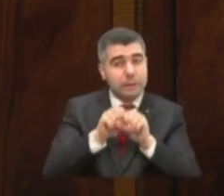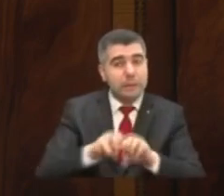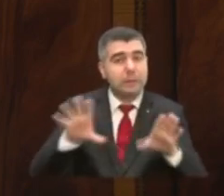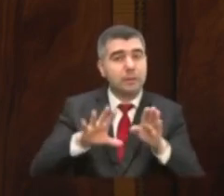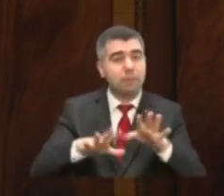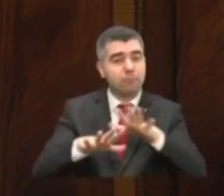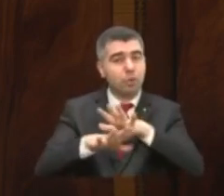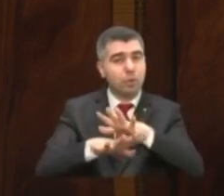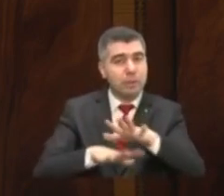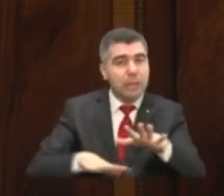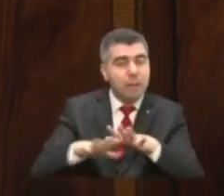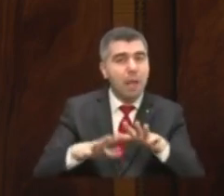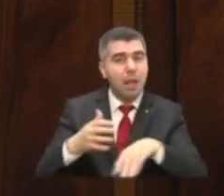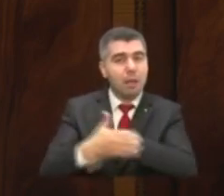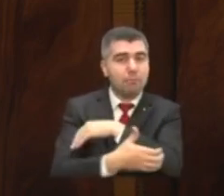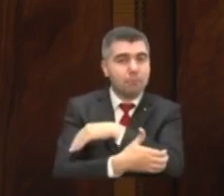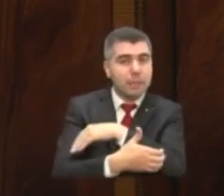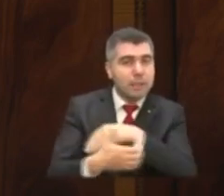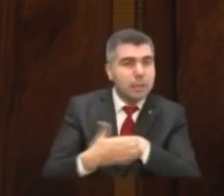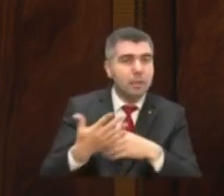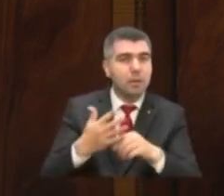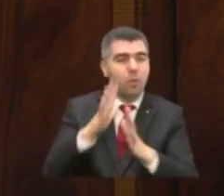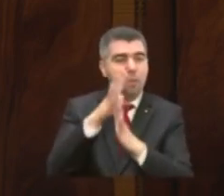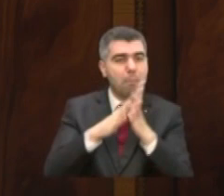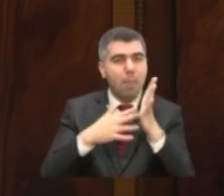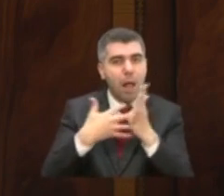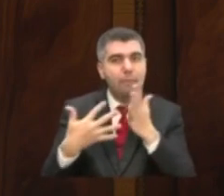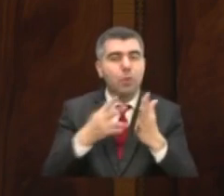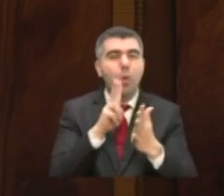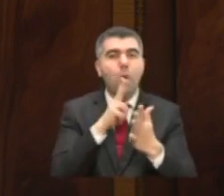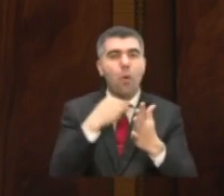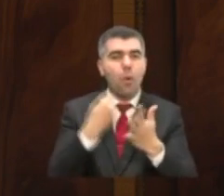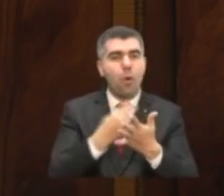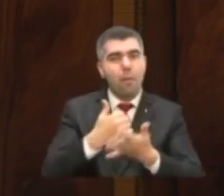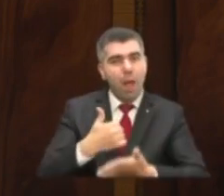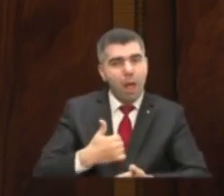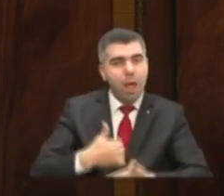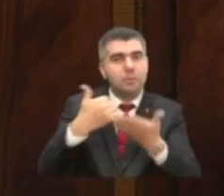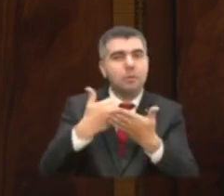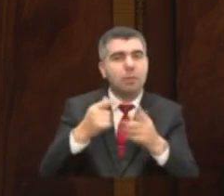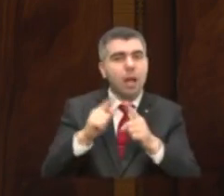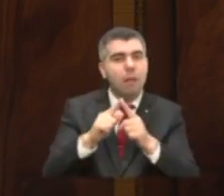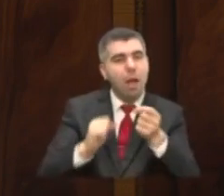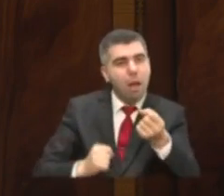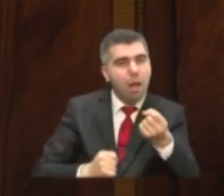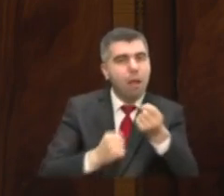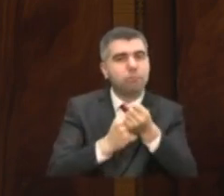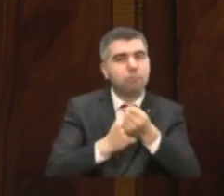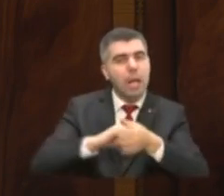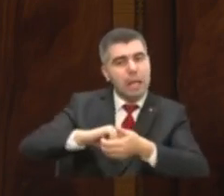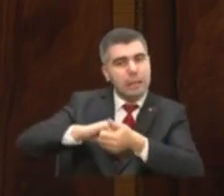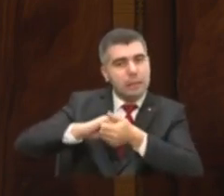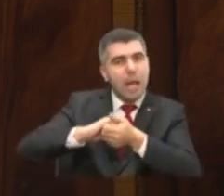الاجتماعية والمجالية وغياب البرامج الحكومية الحقيقية لبناء مجتمع متضامن تسوده